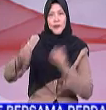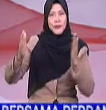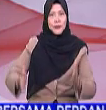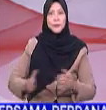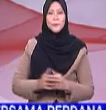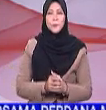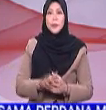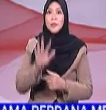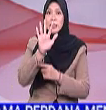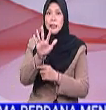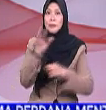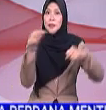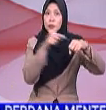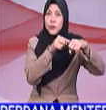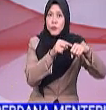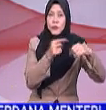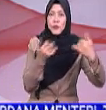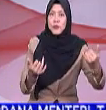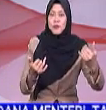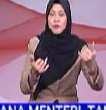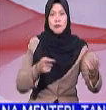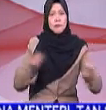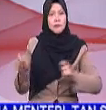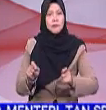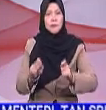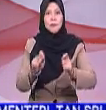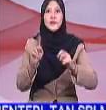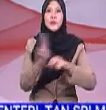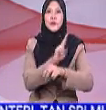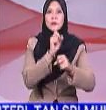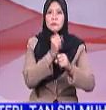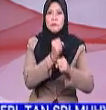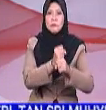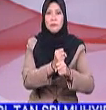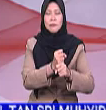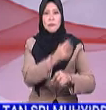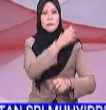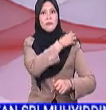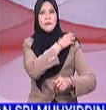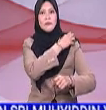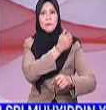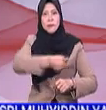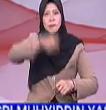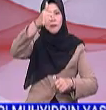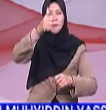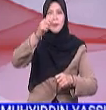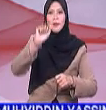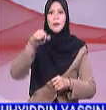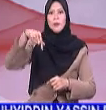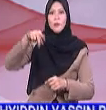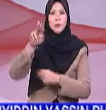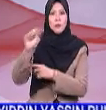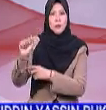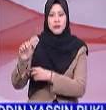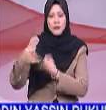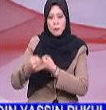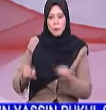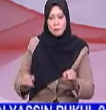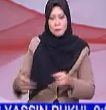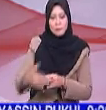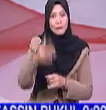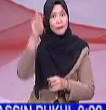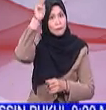Kesemua 5 pertuduhan itu melibatkan tindakan tertuduh menggunakan jawatannya sebagai Ketua Cawangan Aquaculture di Pejabat Perikanan